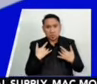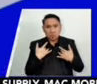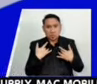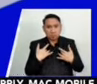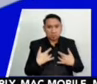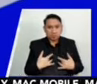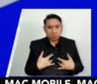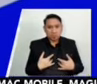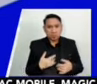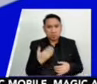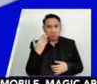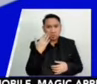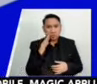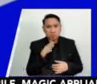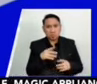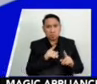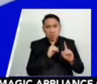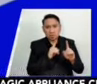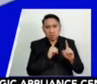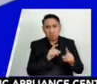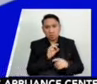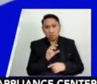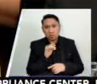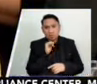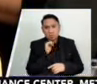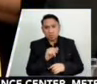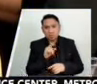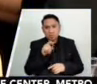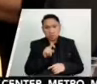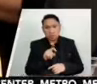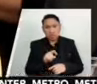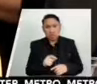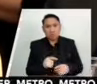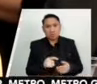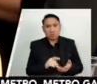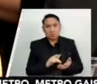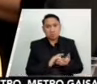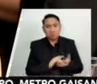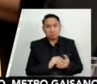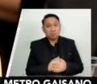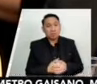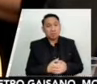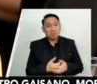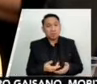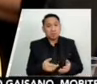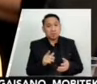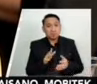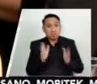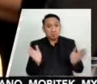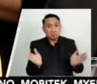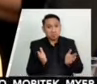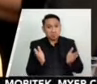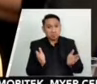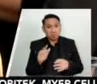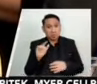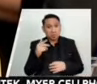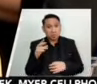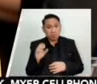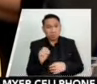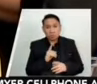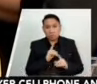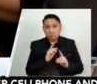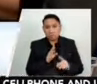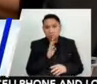makaka-attend siya o hindi dahil kailangan niya ng medical attention nauna ng hinimok ni gachalian si Mayor go na magsalita tungkol sa